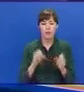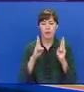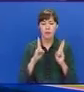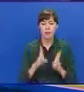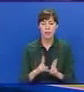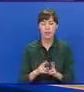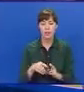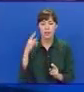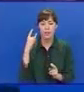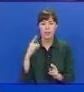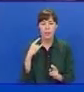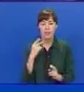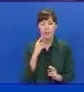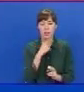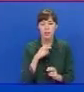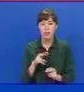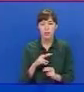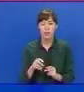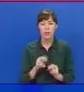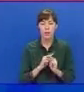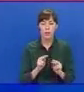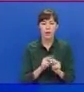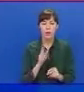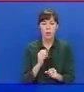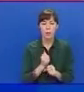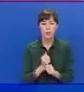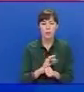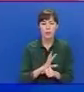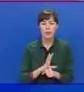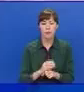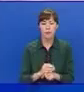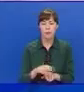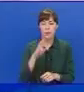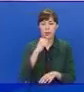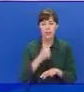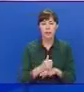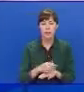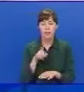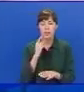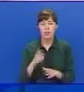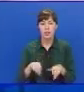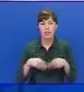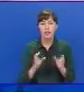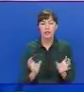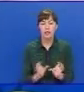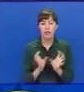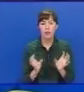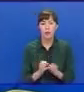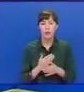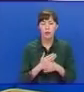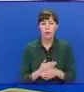бойынша қазақ тілі мен әдебиеті пәнінің мұғалімі болып жұмысқа орналасты. Елбасының жастарға деген шынайы қамқорлығының